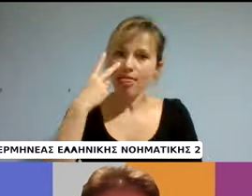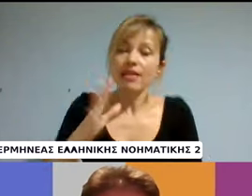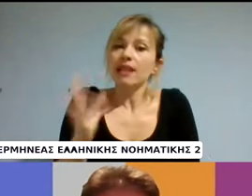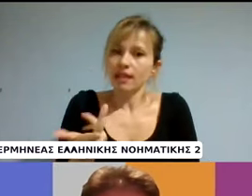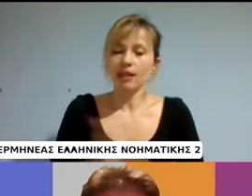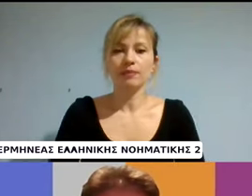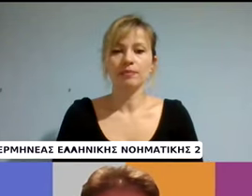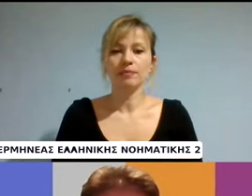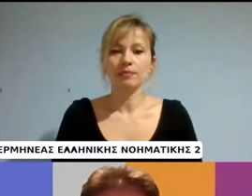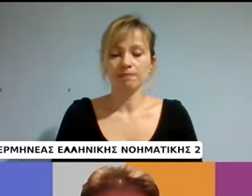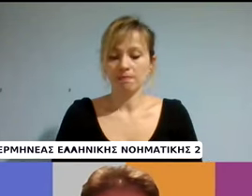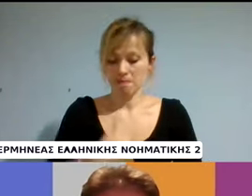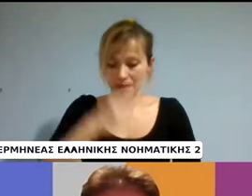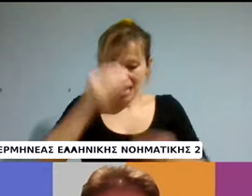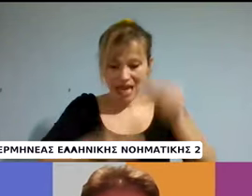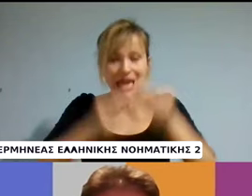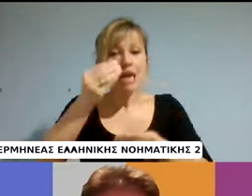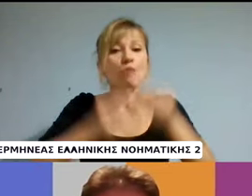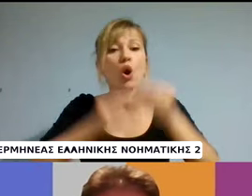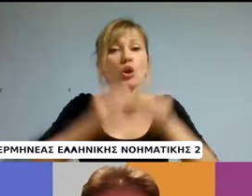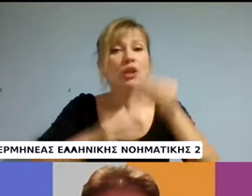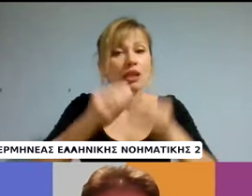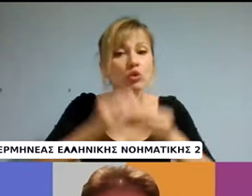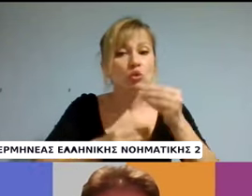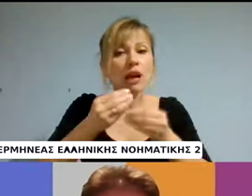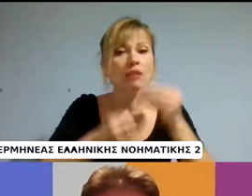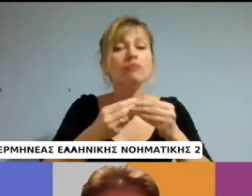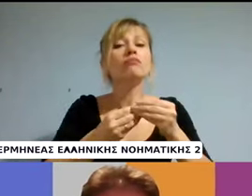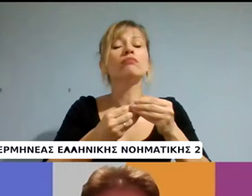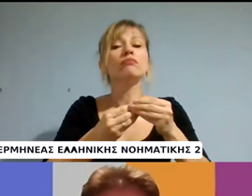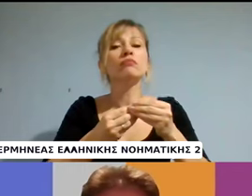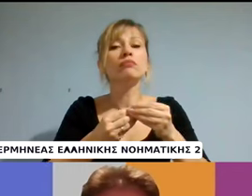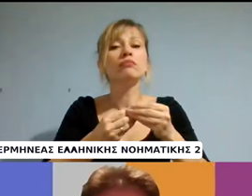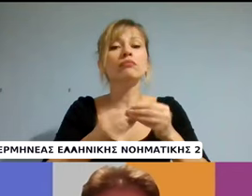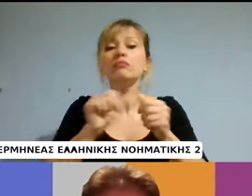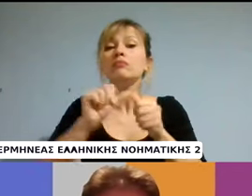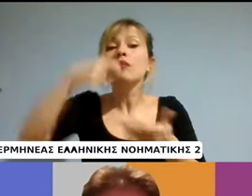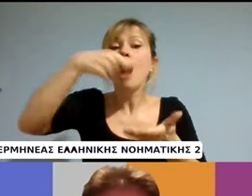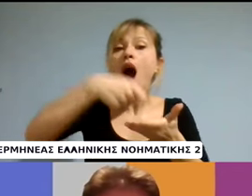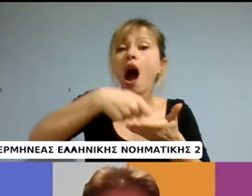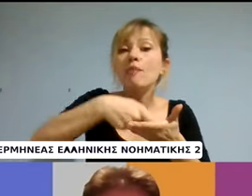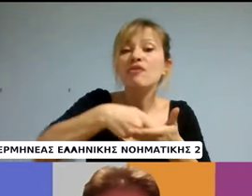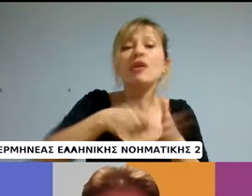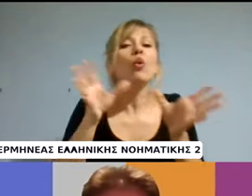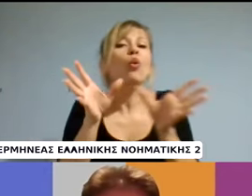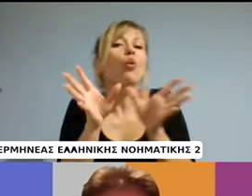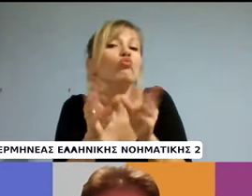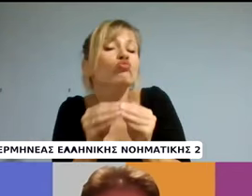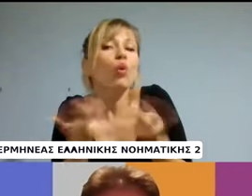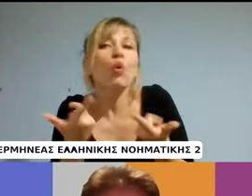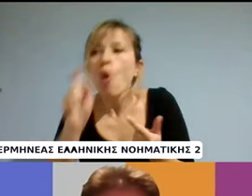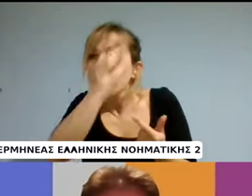ότι υπολογίζοντας το κόστος της διαβίωσής σου σε συνάρτηση με